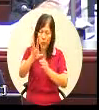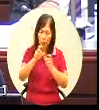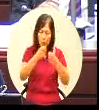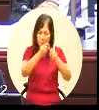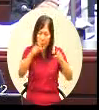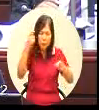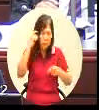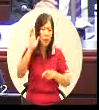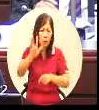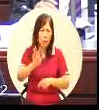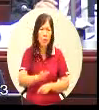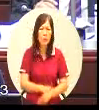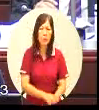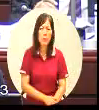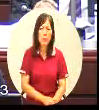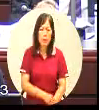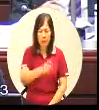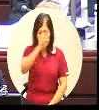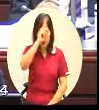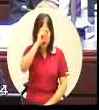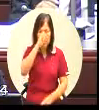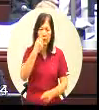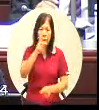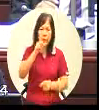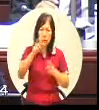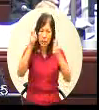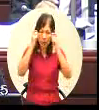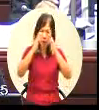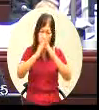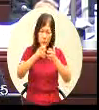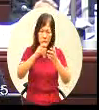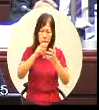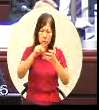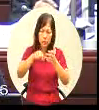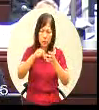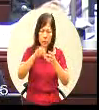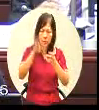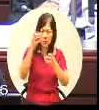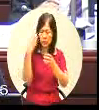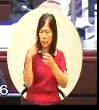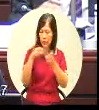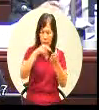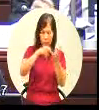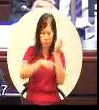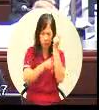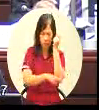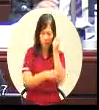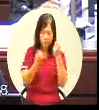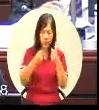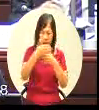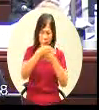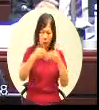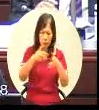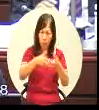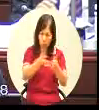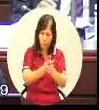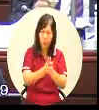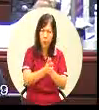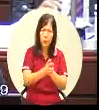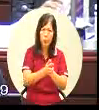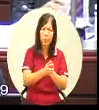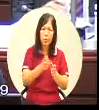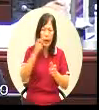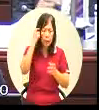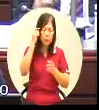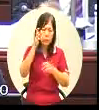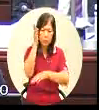同的意见，我们希望透过高雄市级的立法委员，未来在交通部，我们认为所有